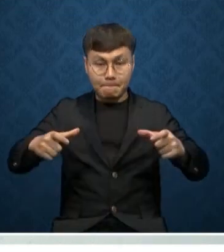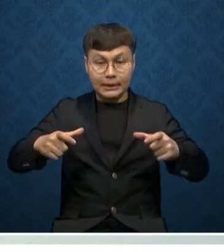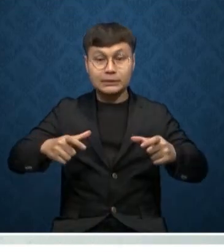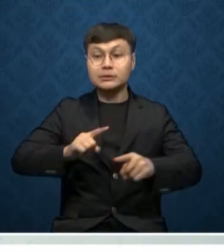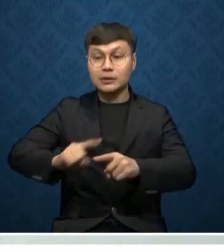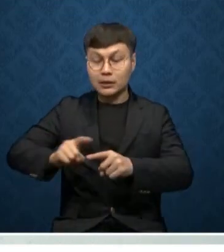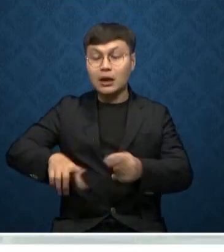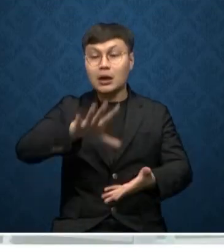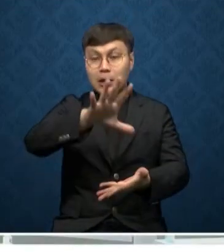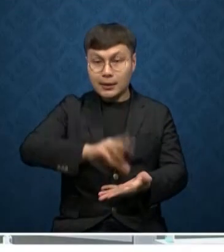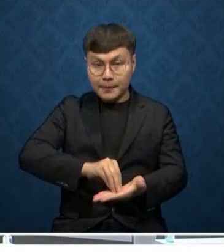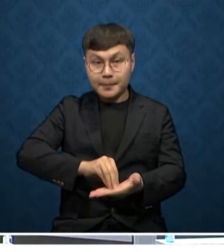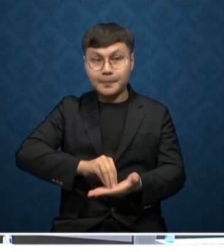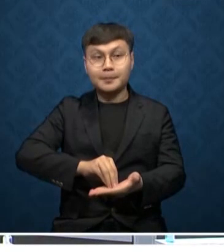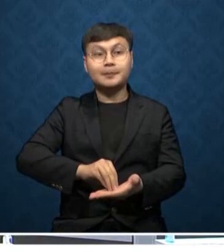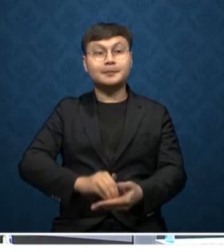ไปด้วยนะครับ